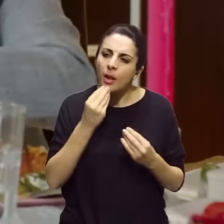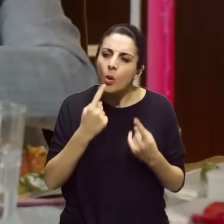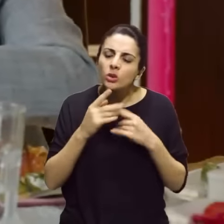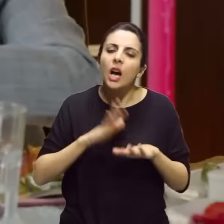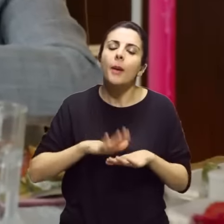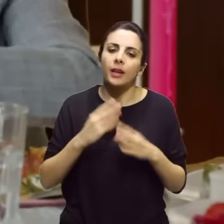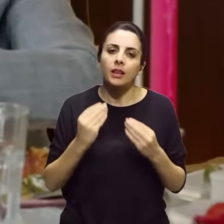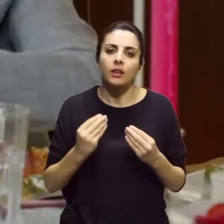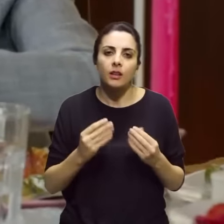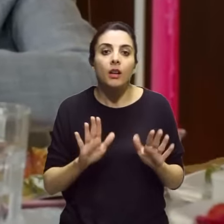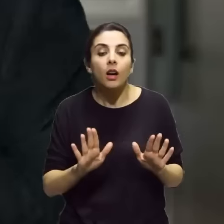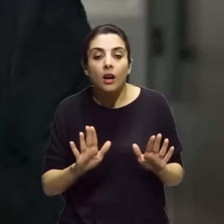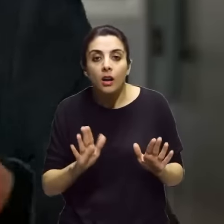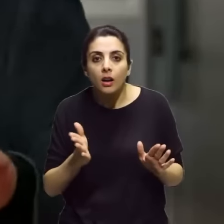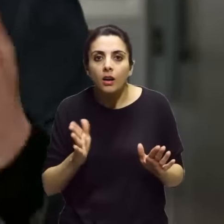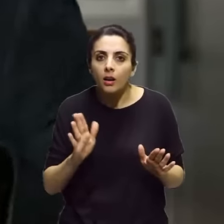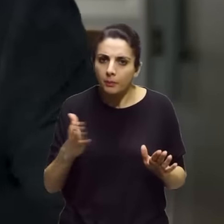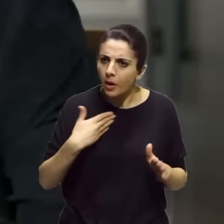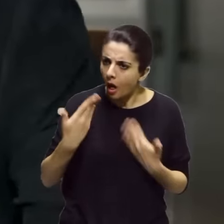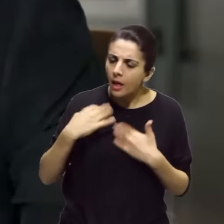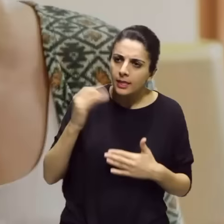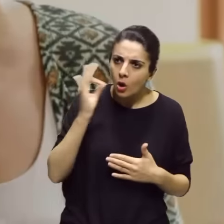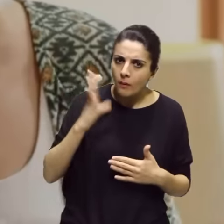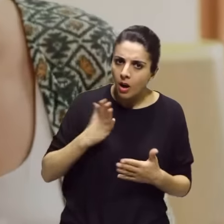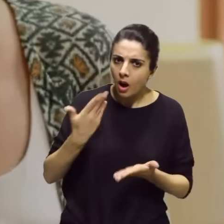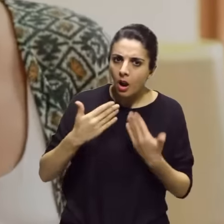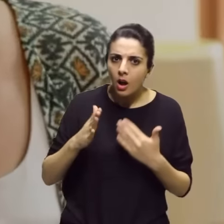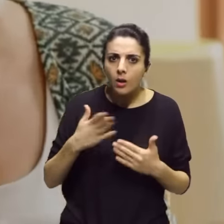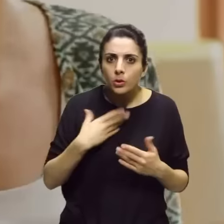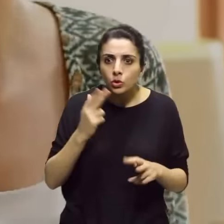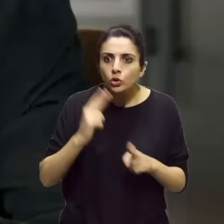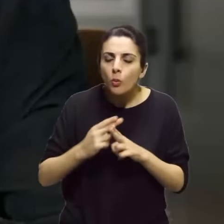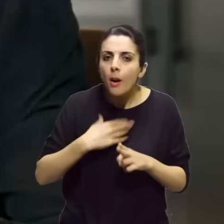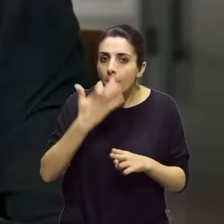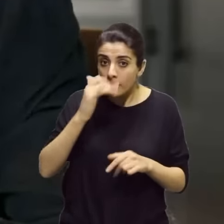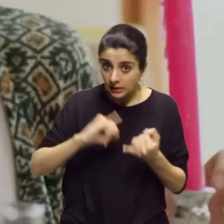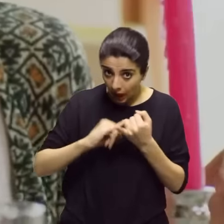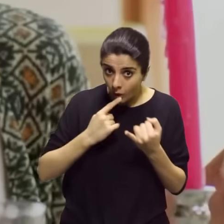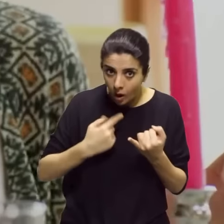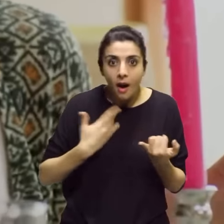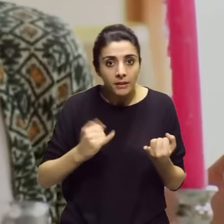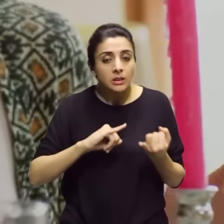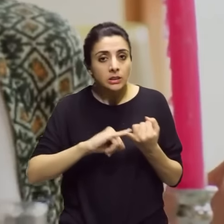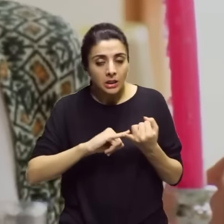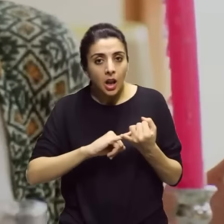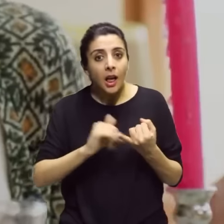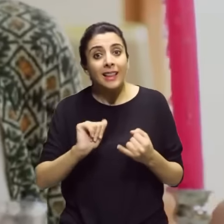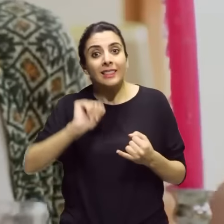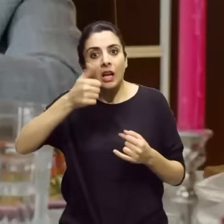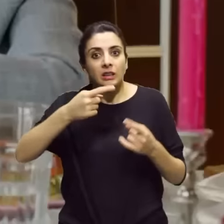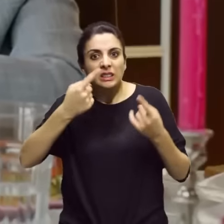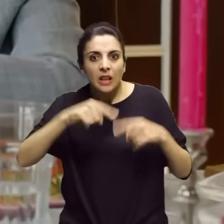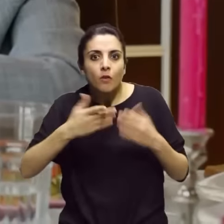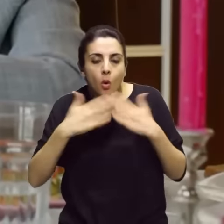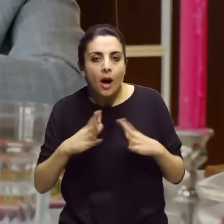yemekte konuşmayalım bir şey. Ben dinliyorum, sen anlat. Ya ben bu kadar çabuk beklemiyordum. Salı günü mü dedin? Salı günü. Ertesi gün sınavın